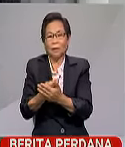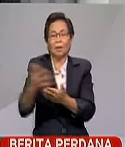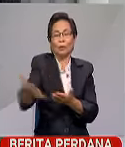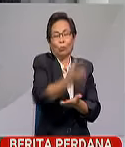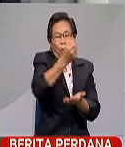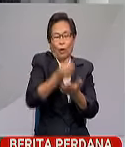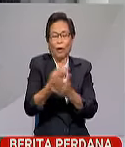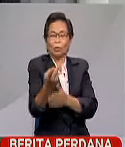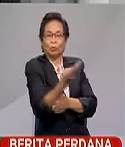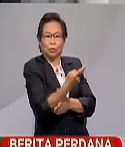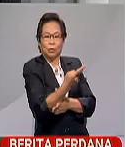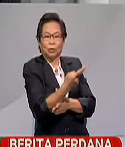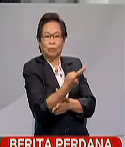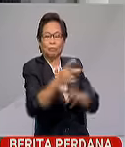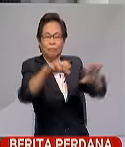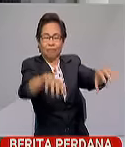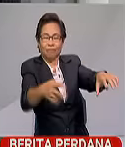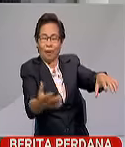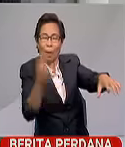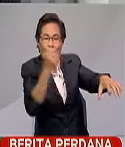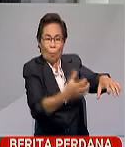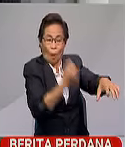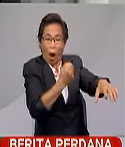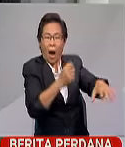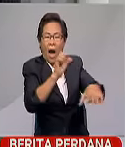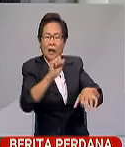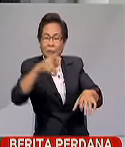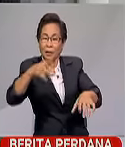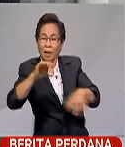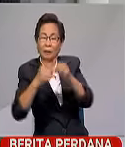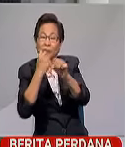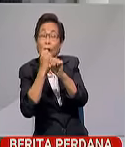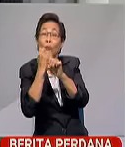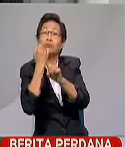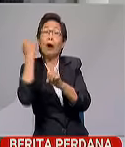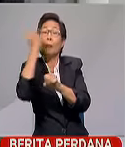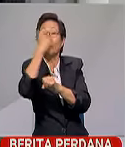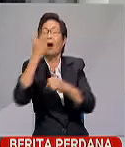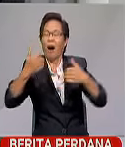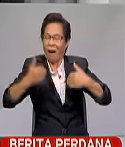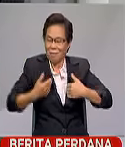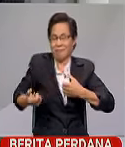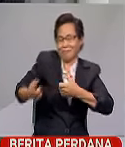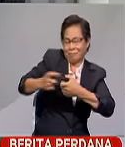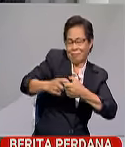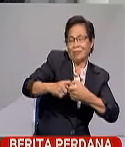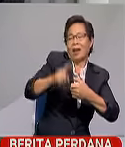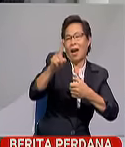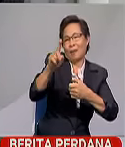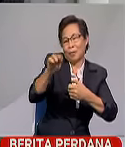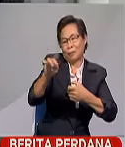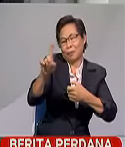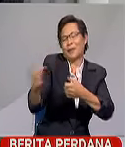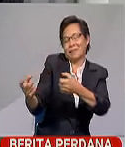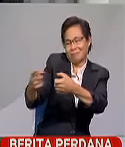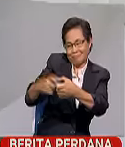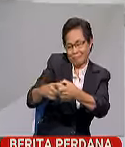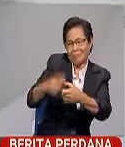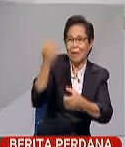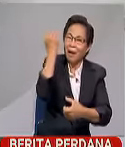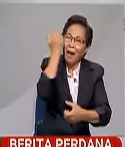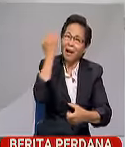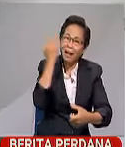daripada kedua-dua responden. Wang itu disita SPRM tahun lalu kerana didakwa ada kaitan dengan 1MDB. Hakim